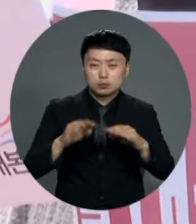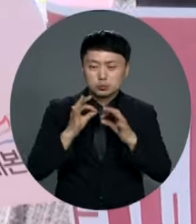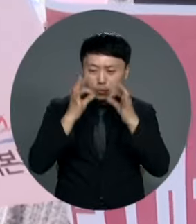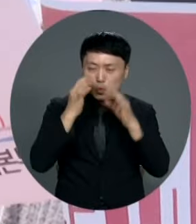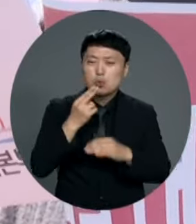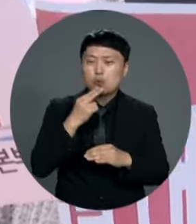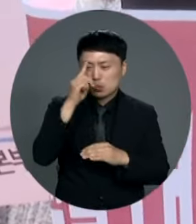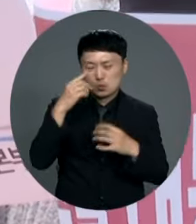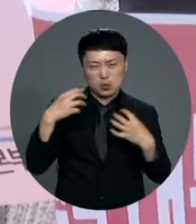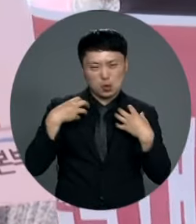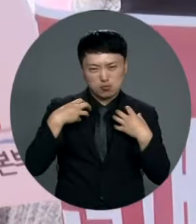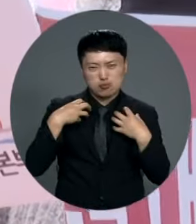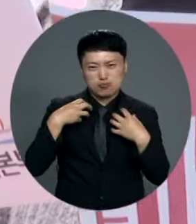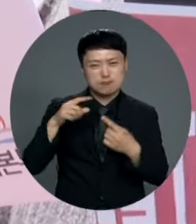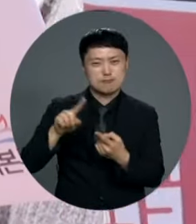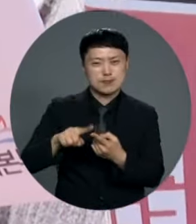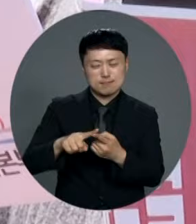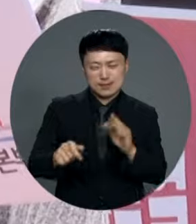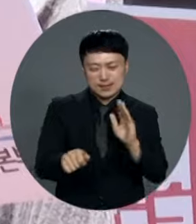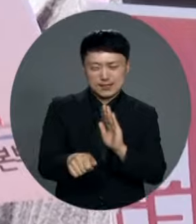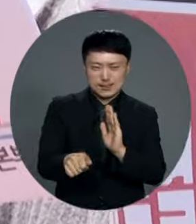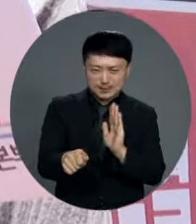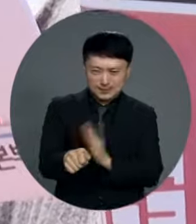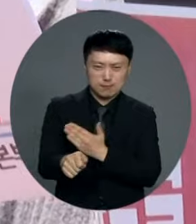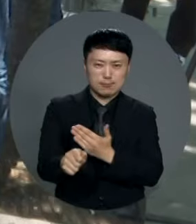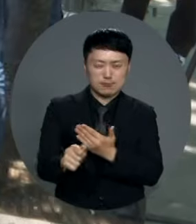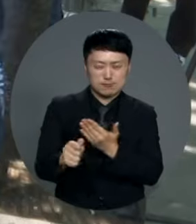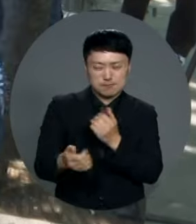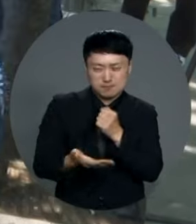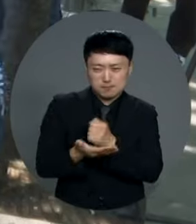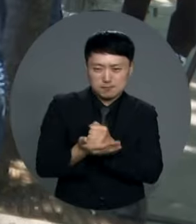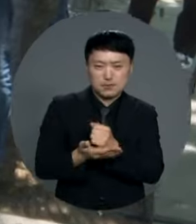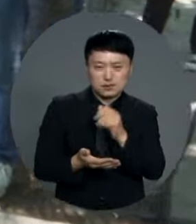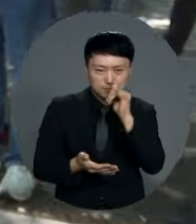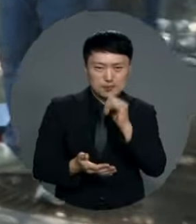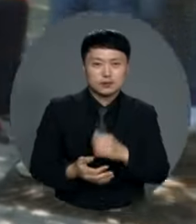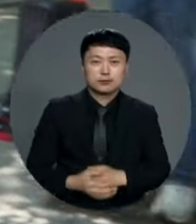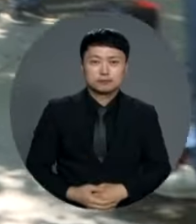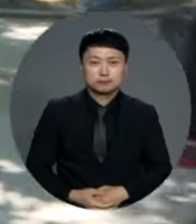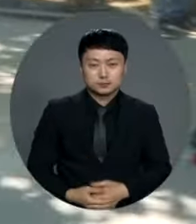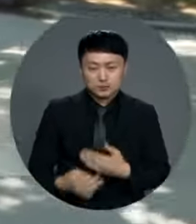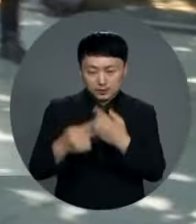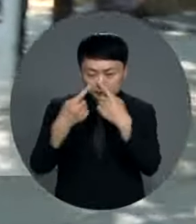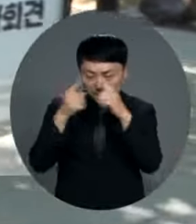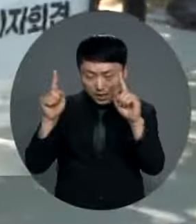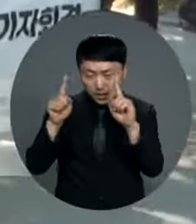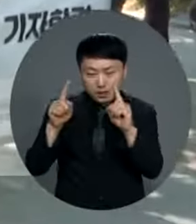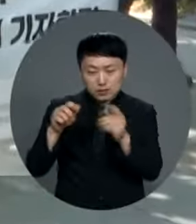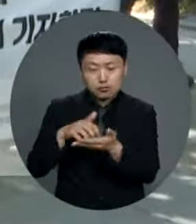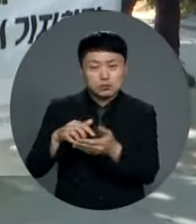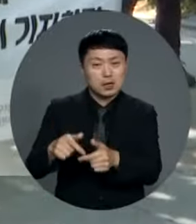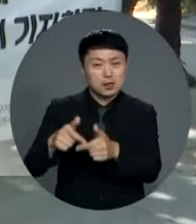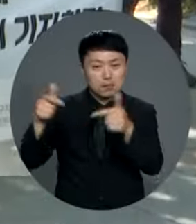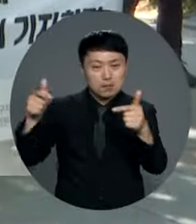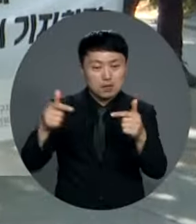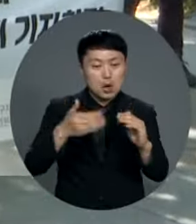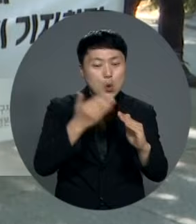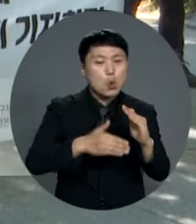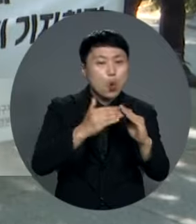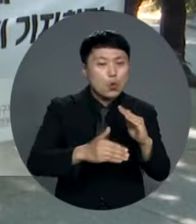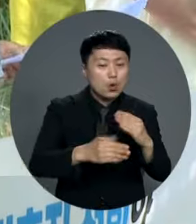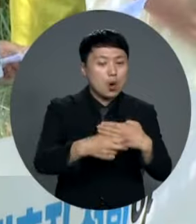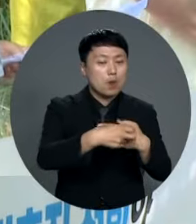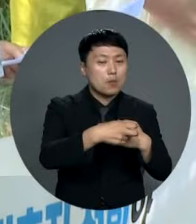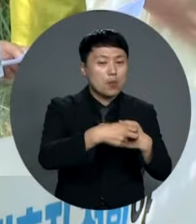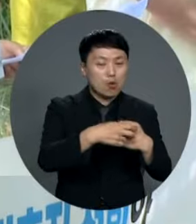현 정부도 책임을 피할 수 없다고 주장했습니다. 특히 증원된 의사들이 지역 공공 필수